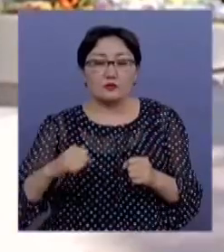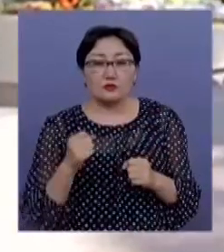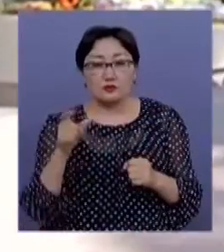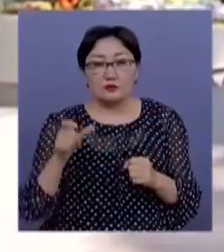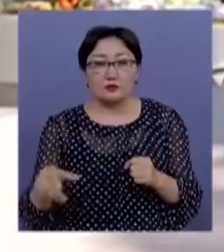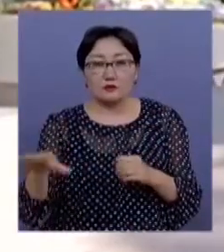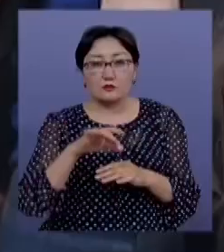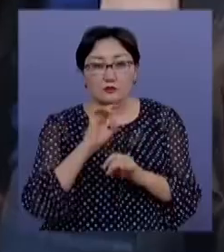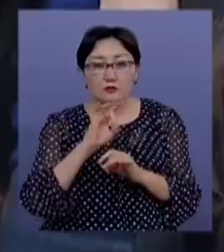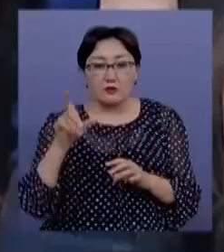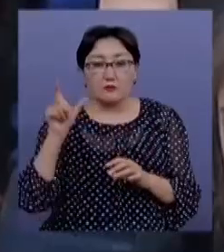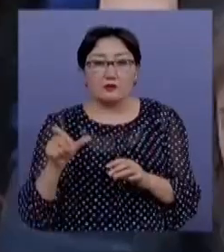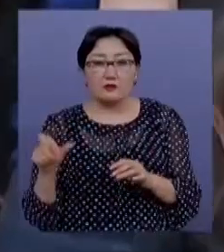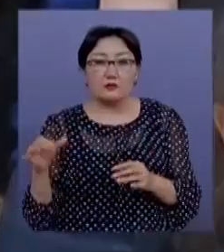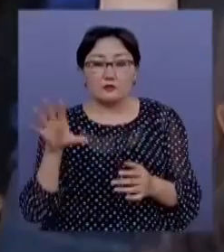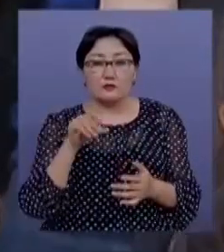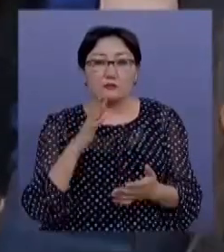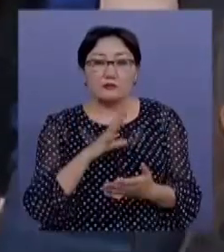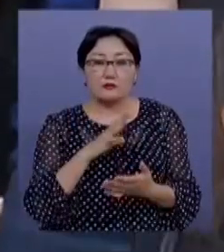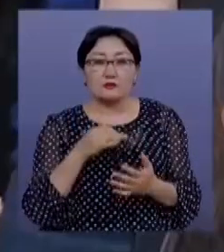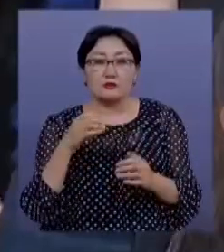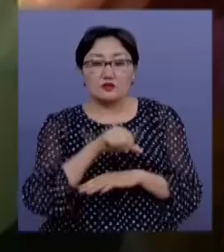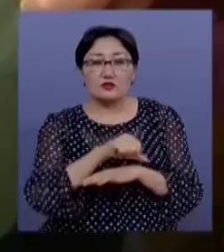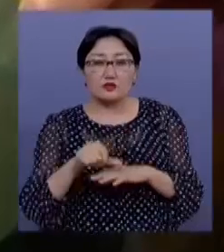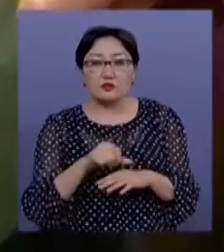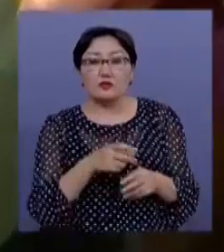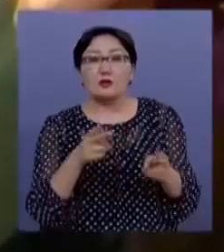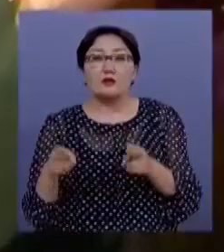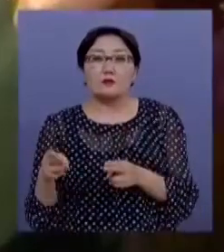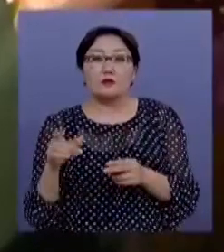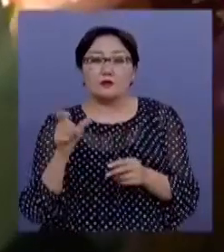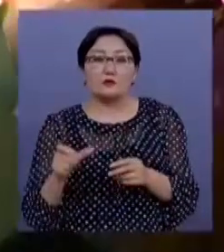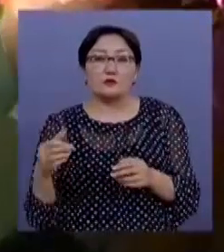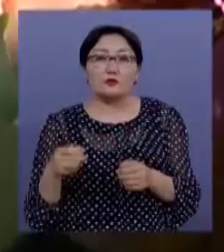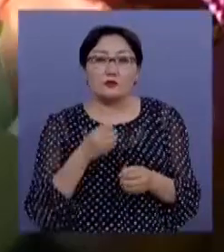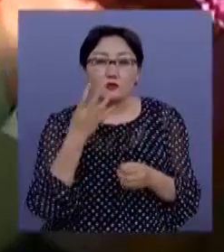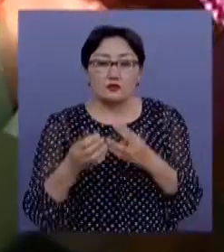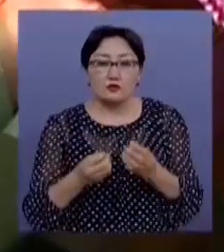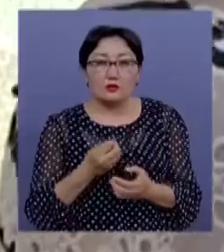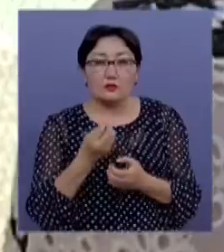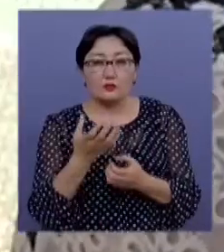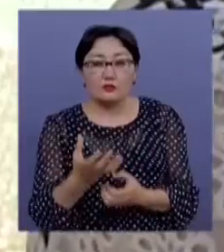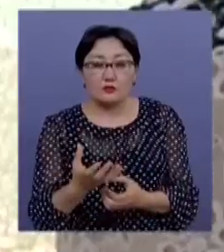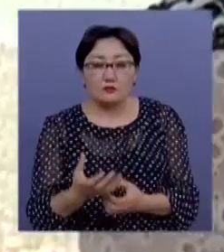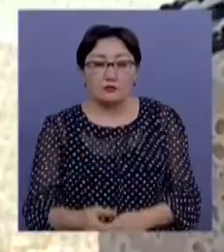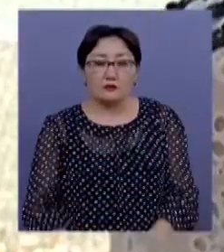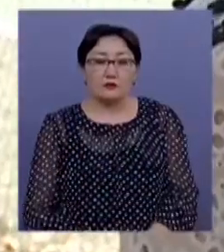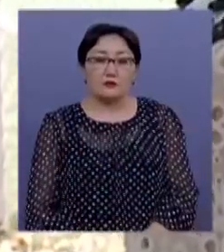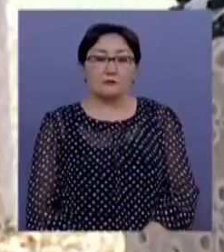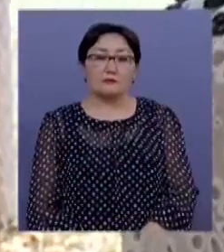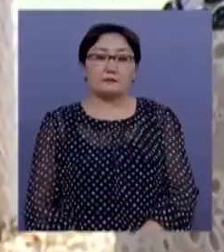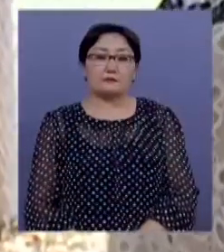достары, еліміздің ақ жағалылары да бар. Сонымен қатар шетелден де спортшының жанкүйерлері келіп, гүл шоқтарын қоюда.